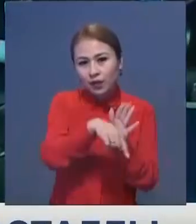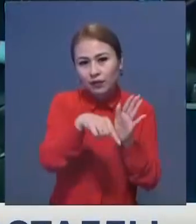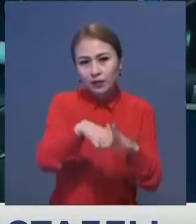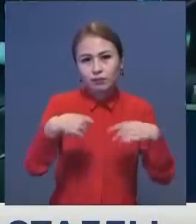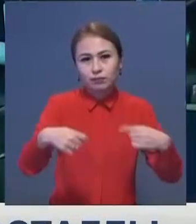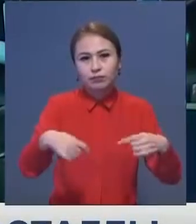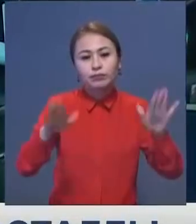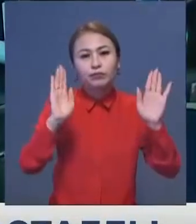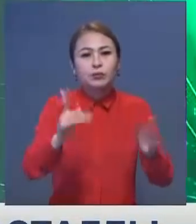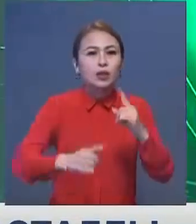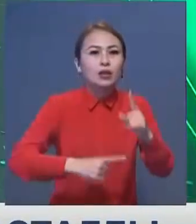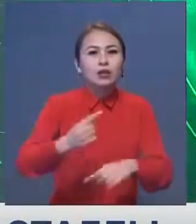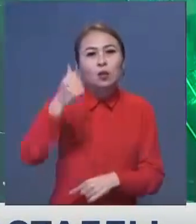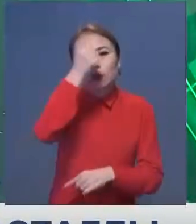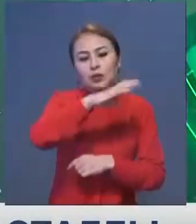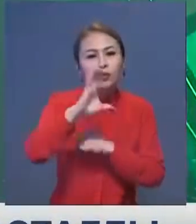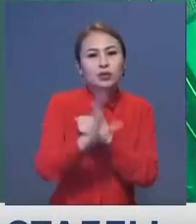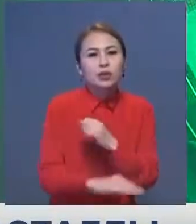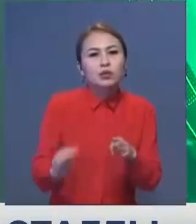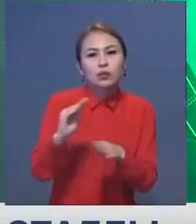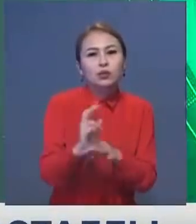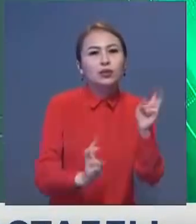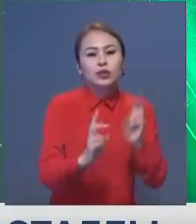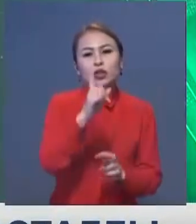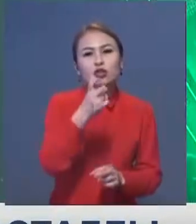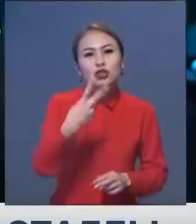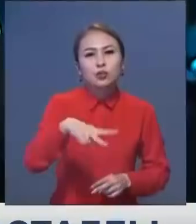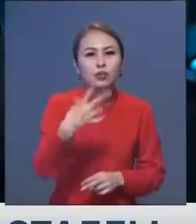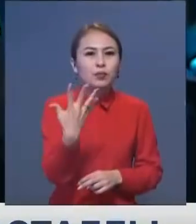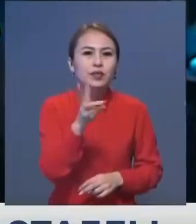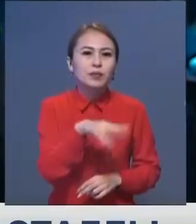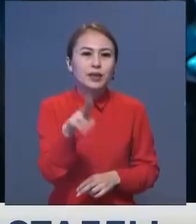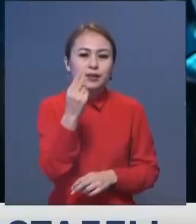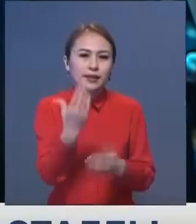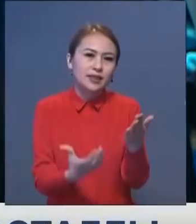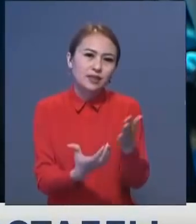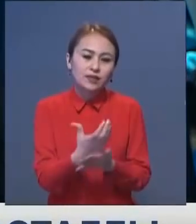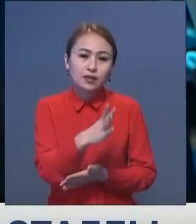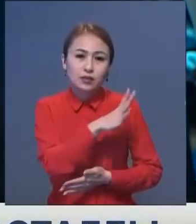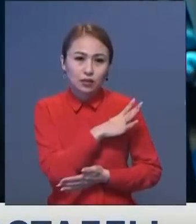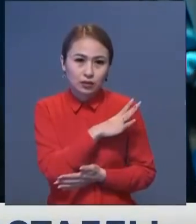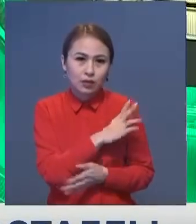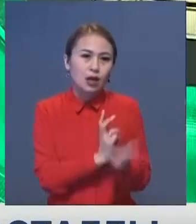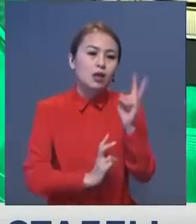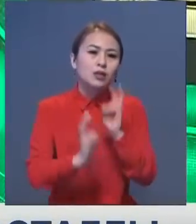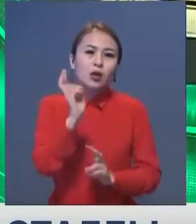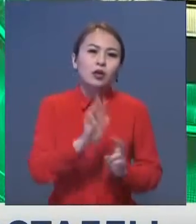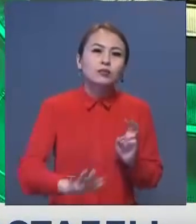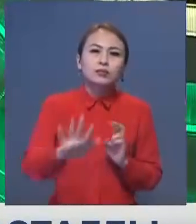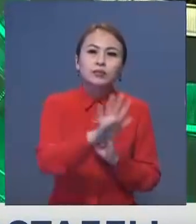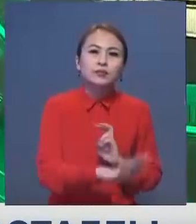нарықты қамтамасыз етеді. Келер жылдың соңында іске қосылатын өндіріске 125 миллиард теңге инвестиция